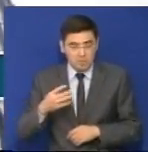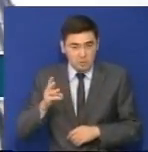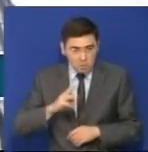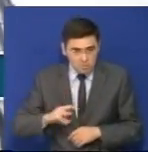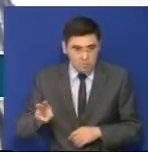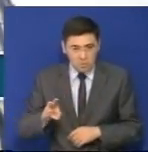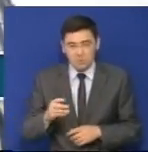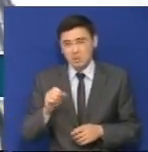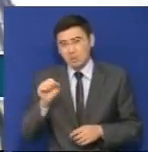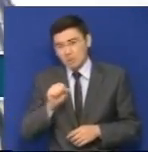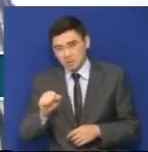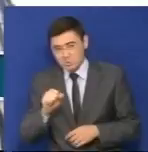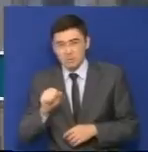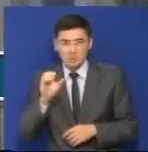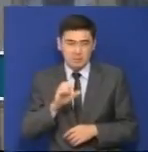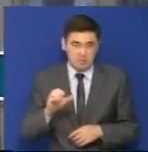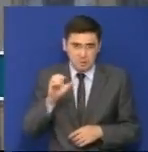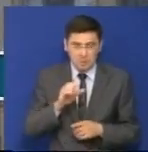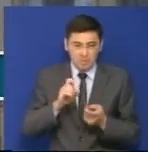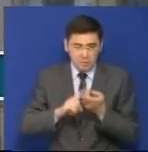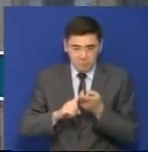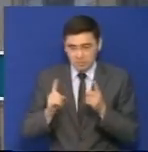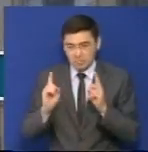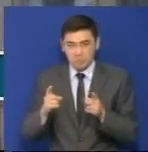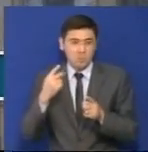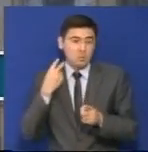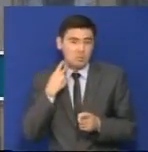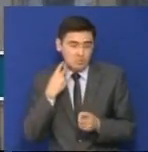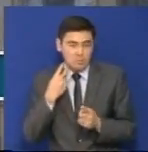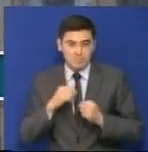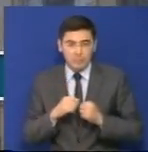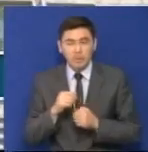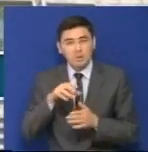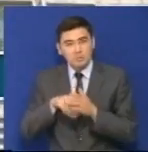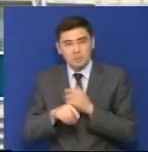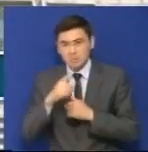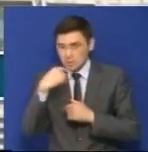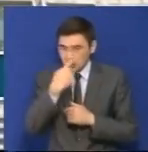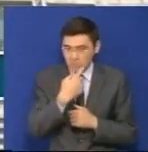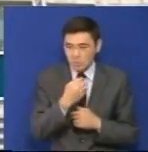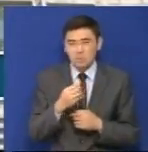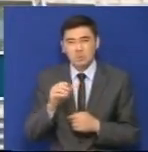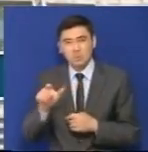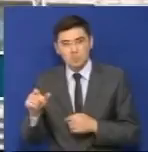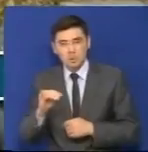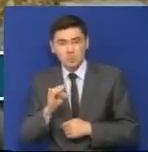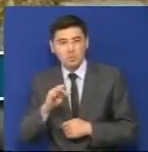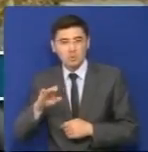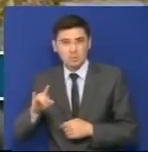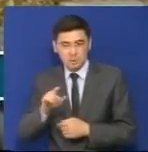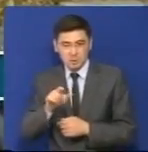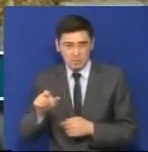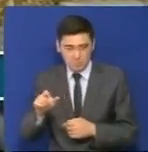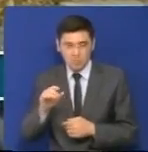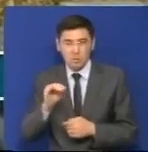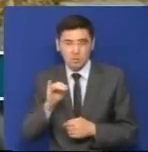теңге тамыз және қыркүйек айларында берілген ыстық су үшін жиналған. Борышкерлердің қатарында жеке және заңды тұлғалар да бар. Если